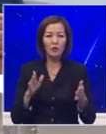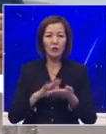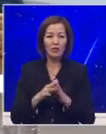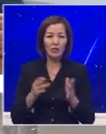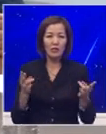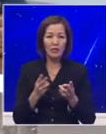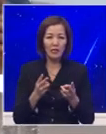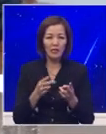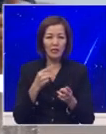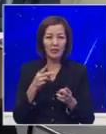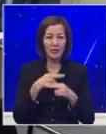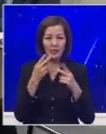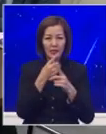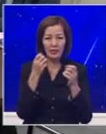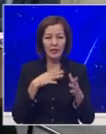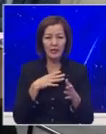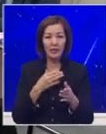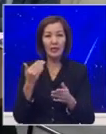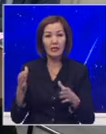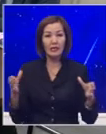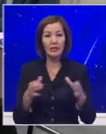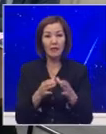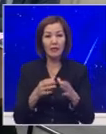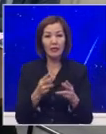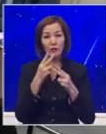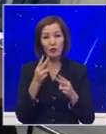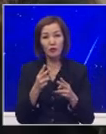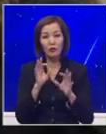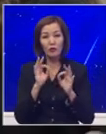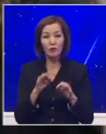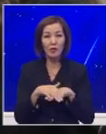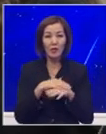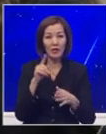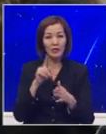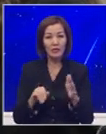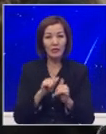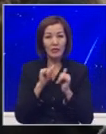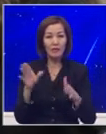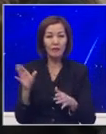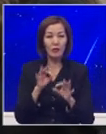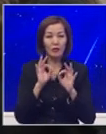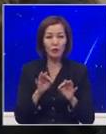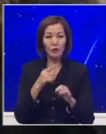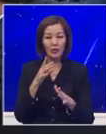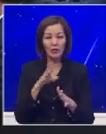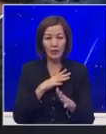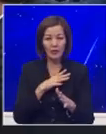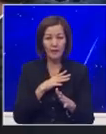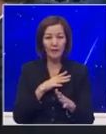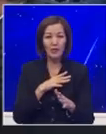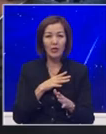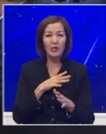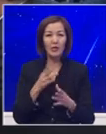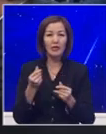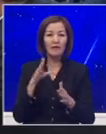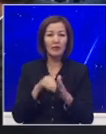жасау керектігін ескертті. Ең әуелі сіздердің компанияға деген көзқарас түзу болса, халықтың сенімі артып, бәрі жақсы болатынын айтты.